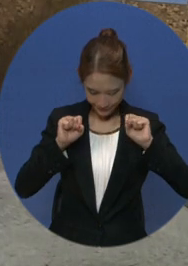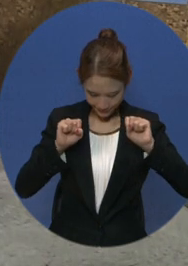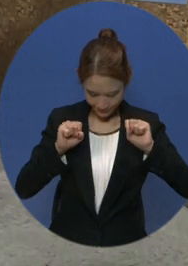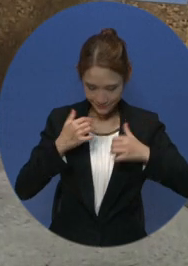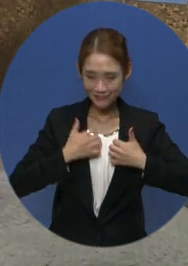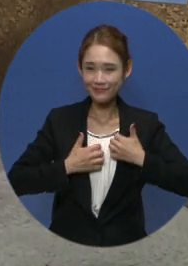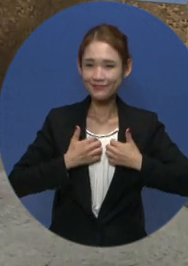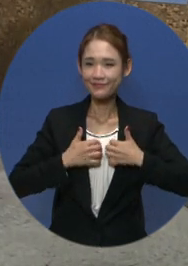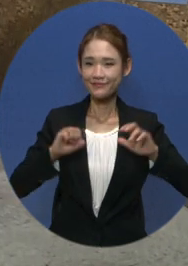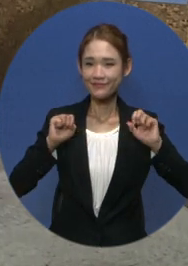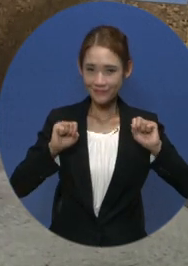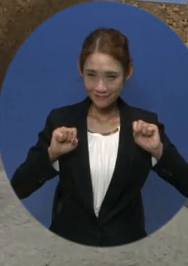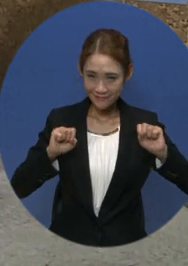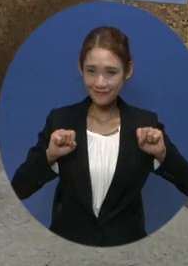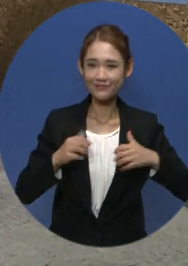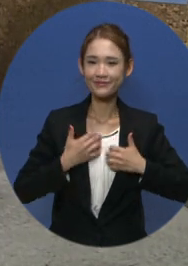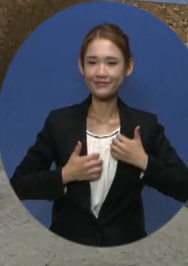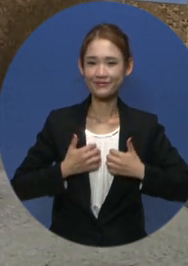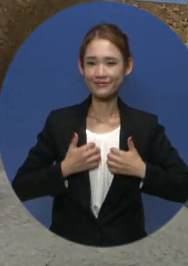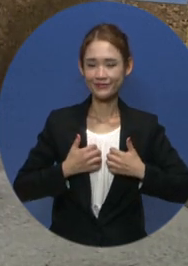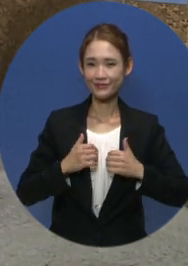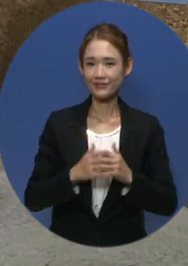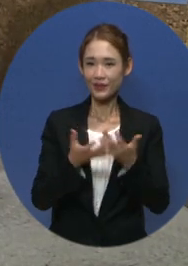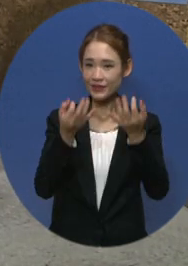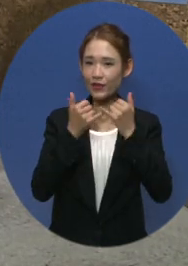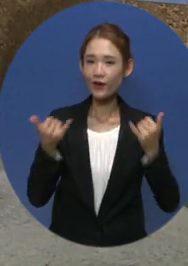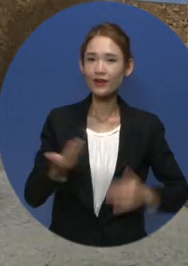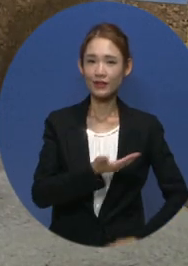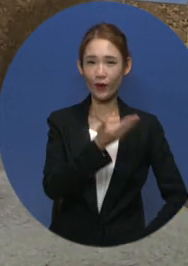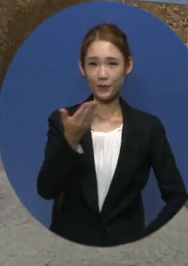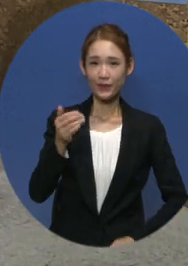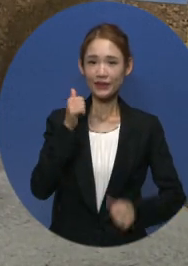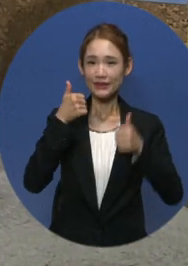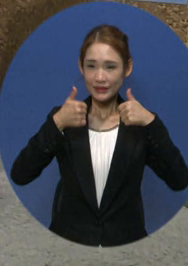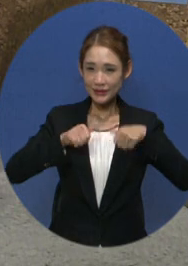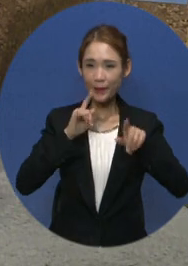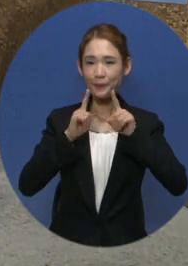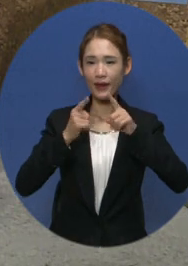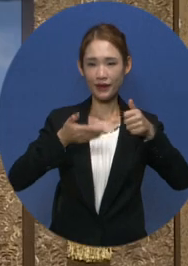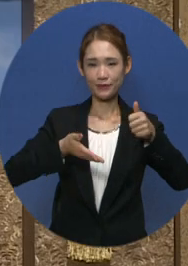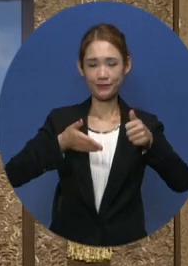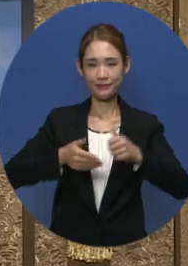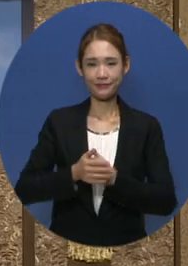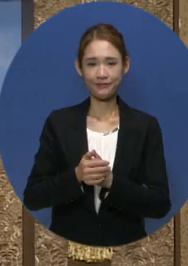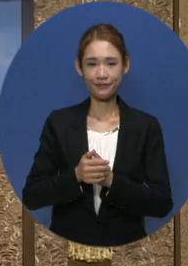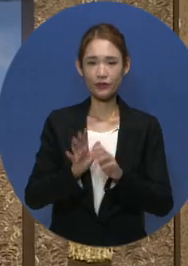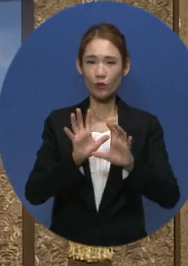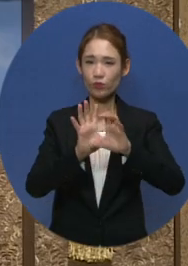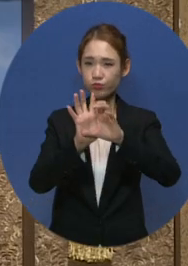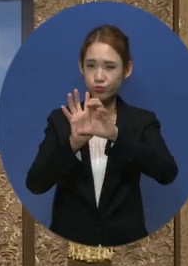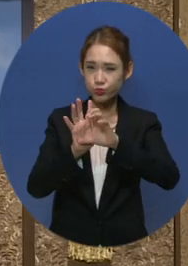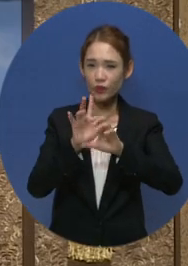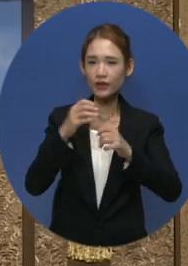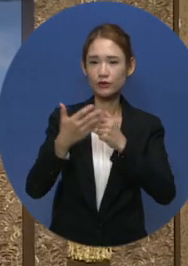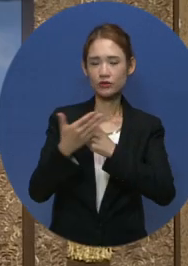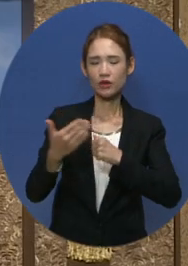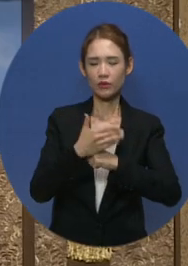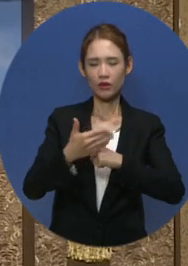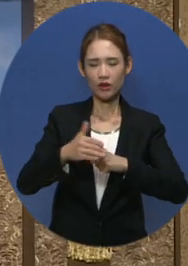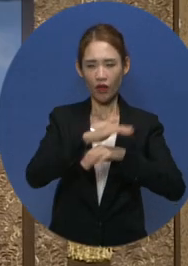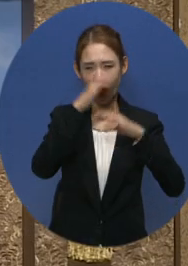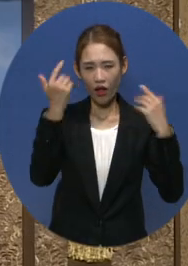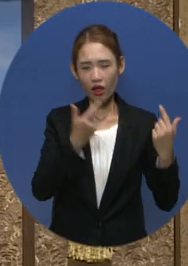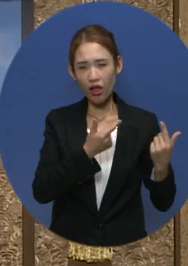네, 안녕하세요. 네, 반갑습니다. 먼저 시청자분들께 인사 한 말씀 해주시죠. 네, 코로나로 모두들 힘드실